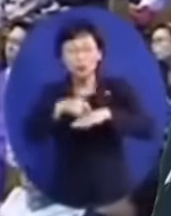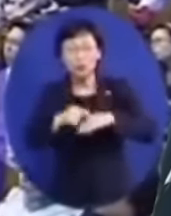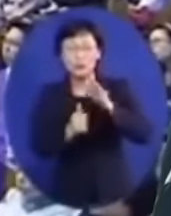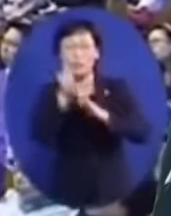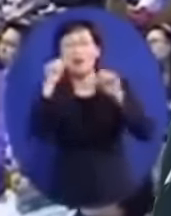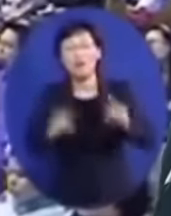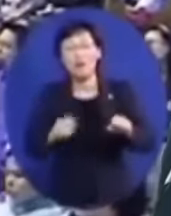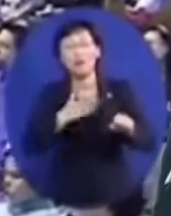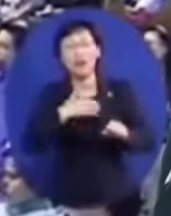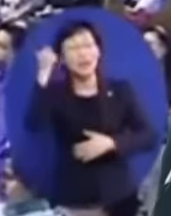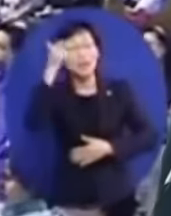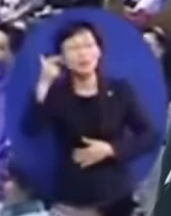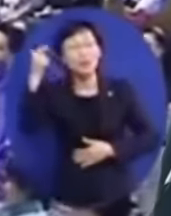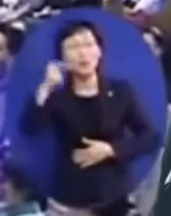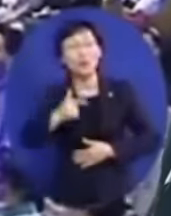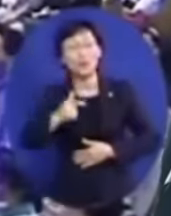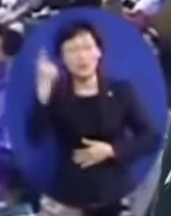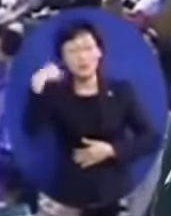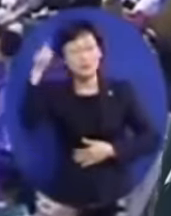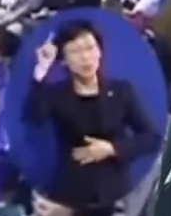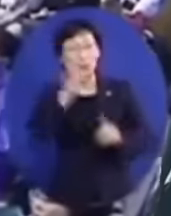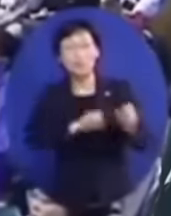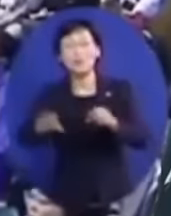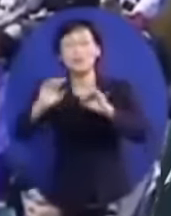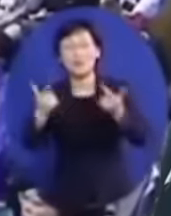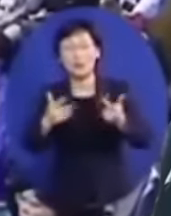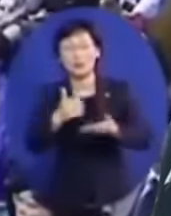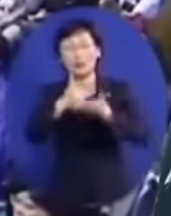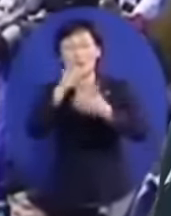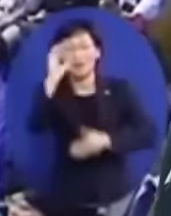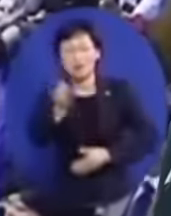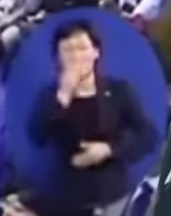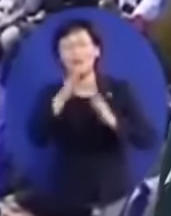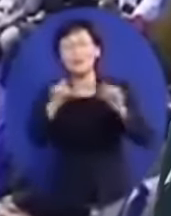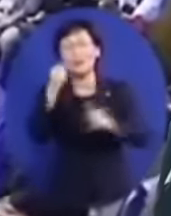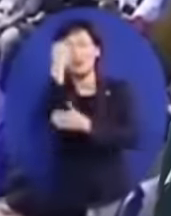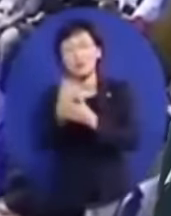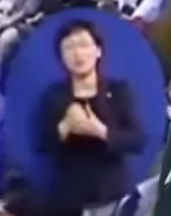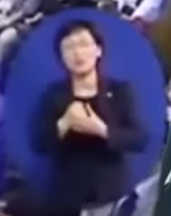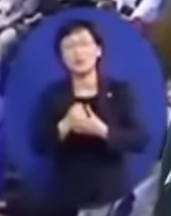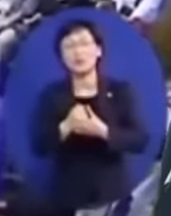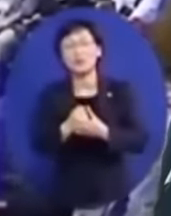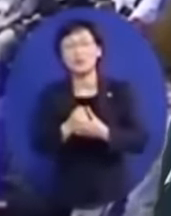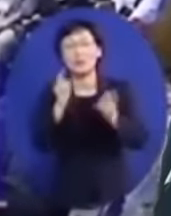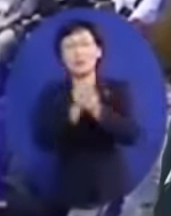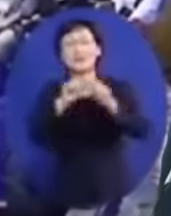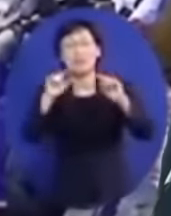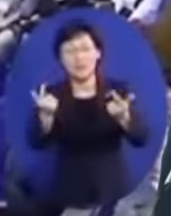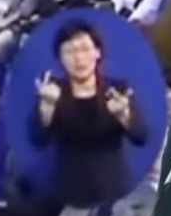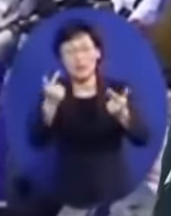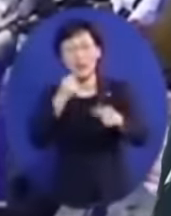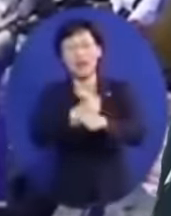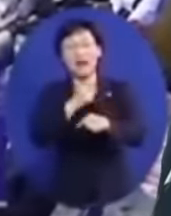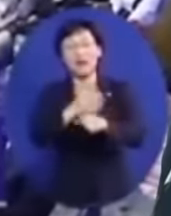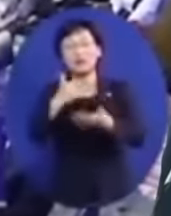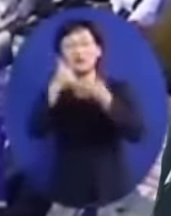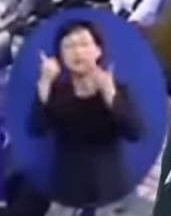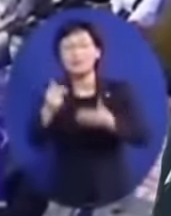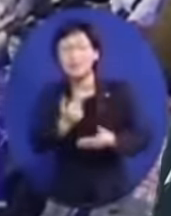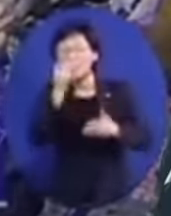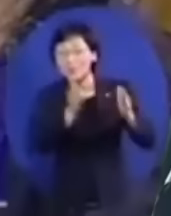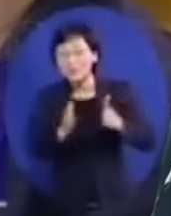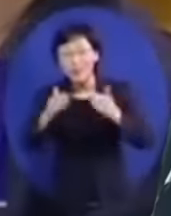거하리니 이는 내 영혼을 음부에 버리지 아니하시며 주의 그관자로 썩음을 당하지 않게 하실 것이므로다. 주께서 생명의 길을